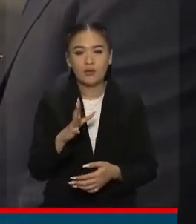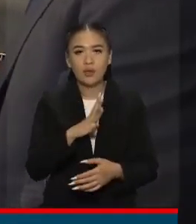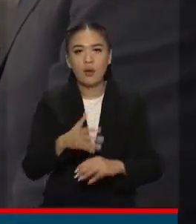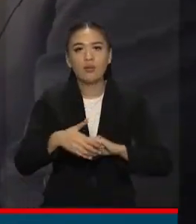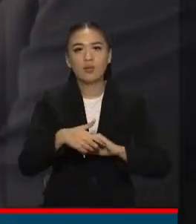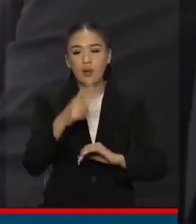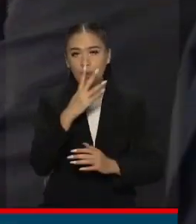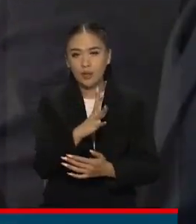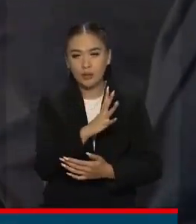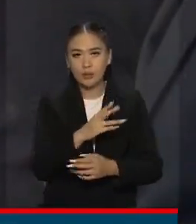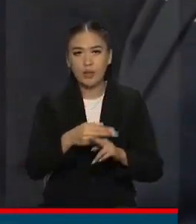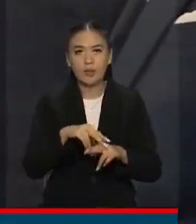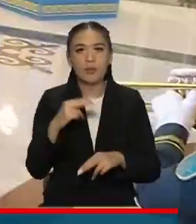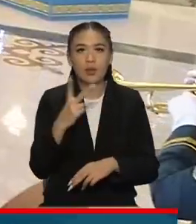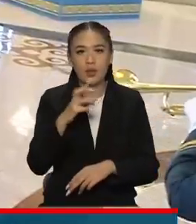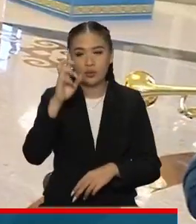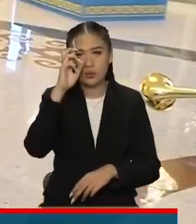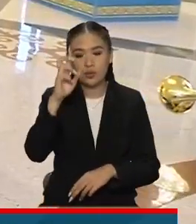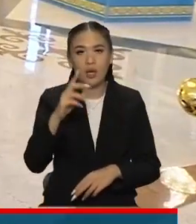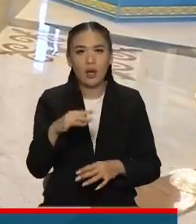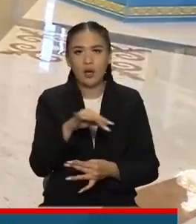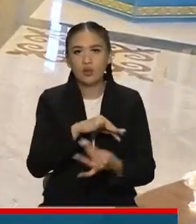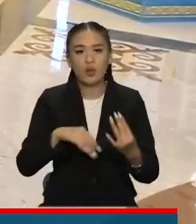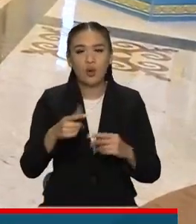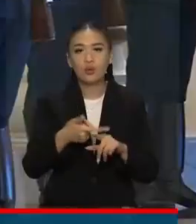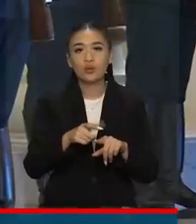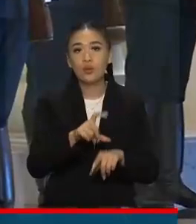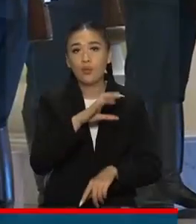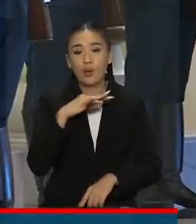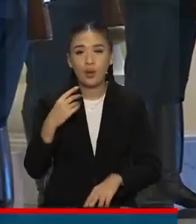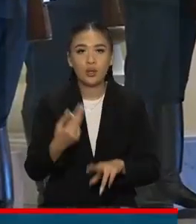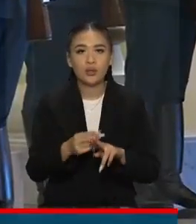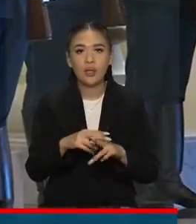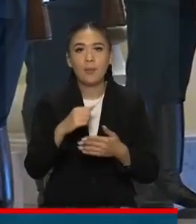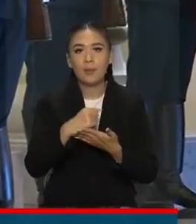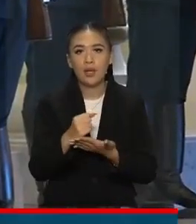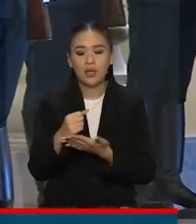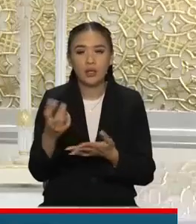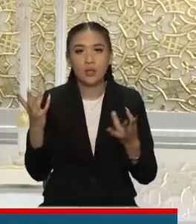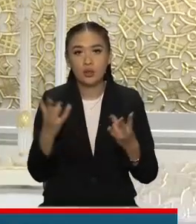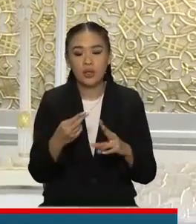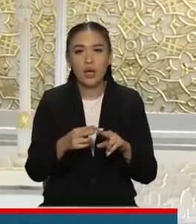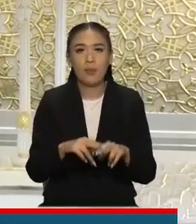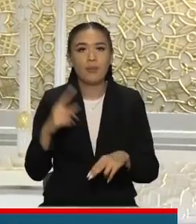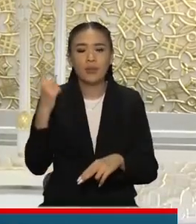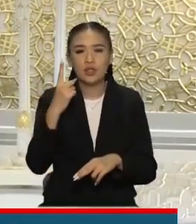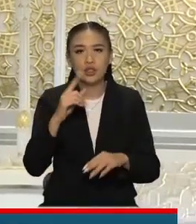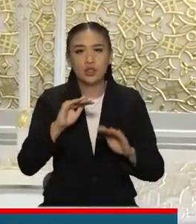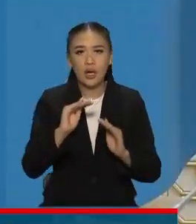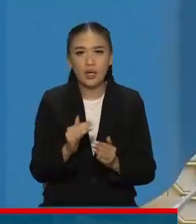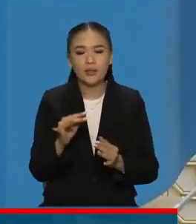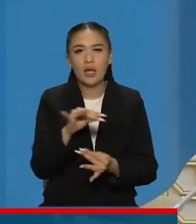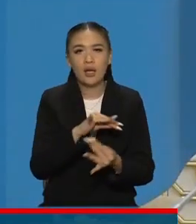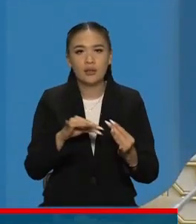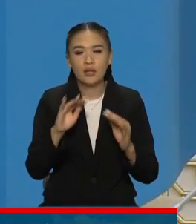алысты. Мемлекеттер басшылары талқылайтын мәселе көп, мәмілеге келіп межелерді белгілеу керек. Олар алдымен шағын құрамда келіссөз